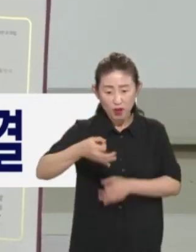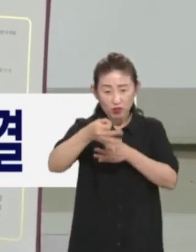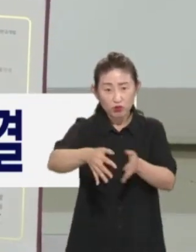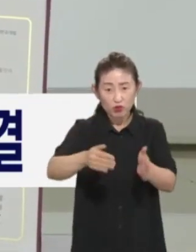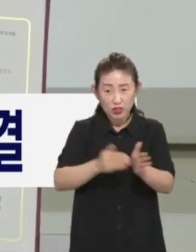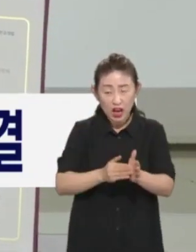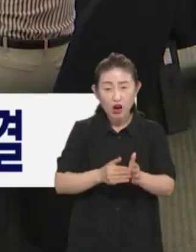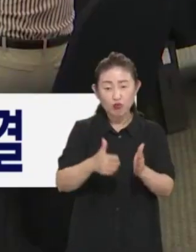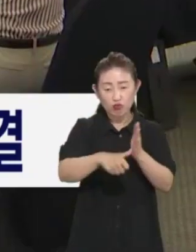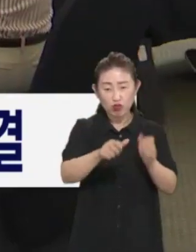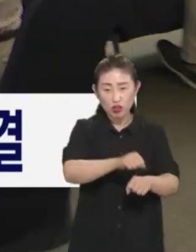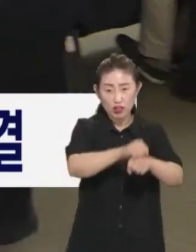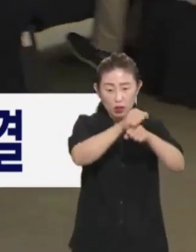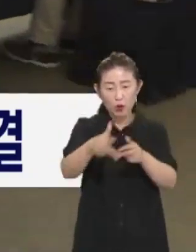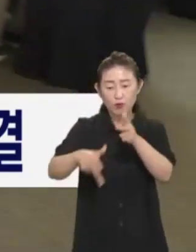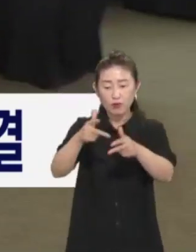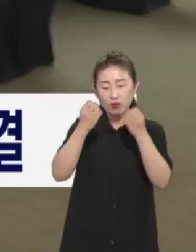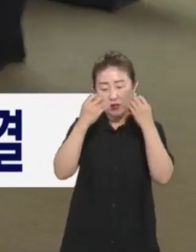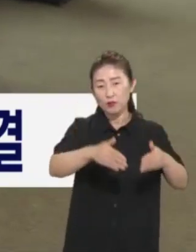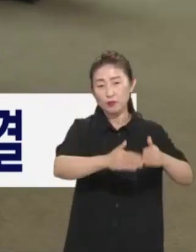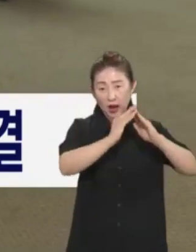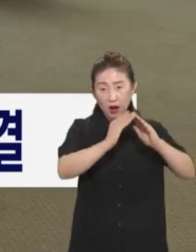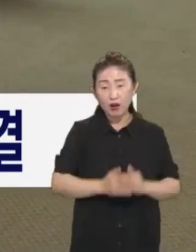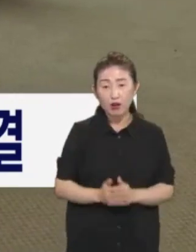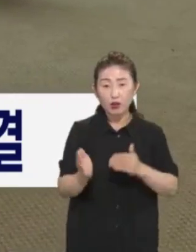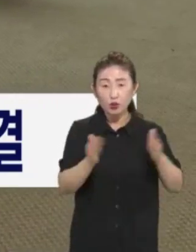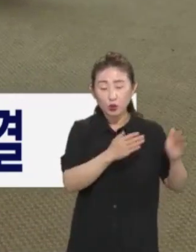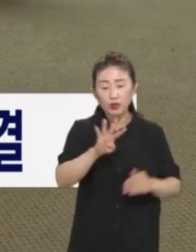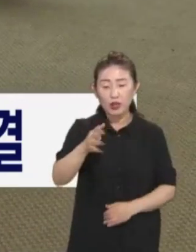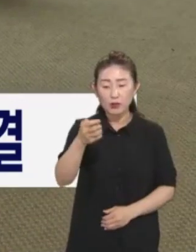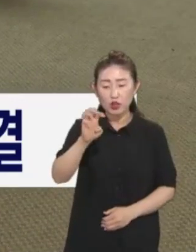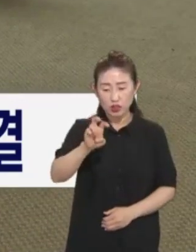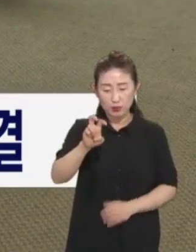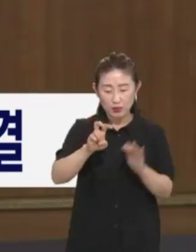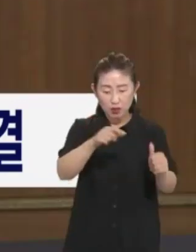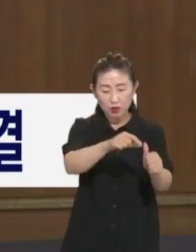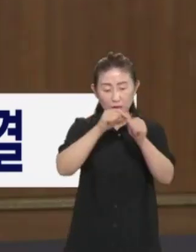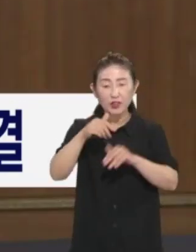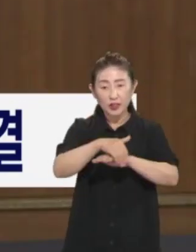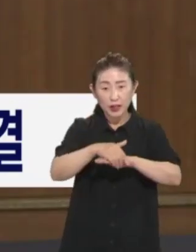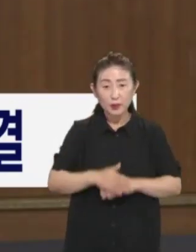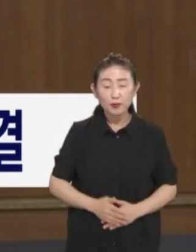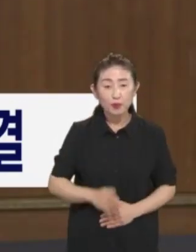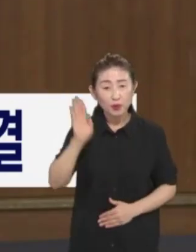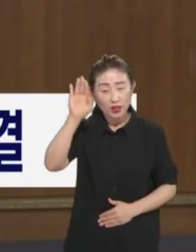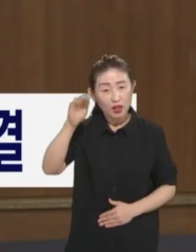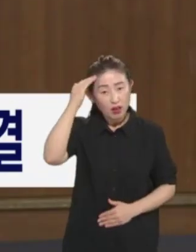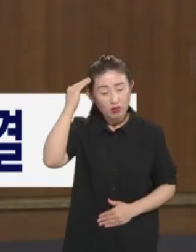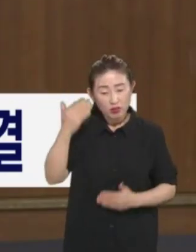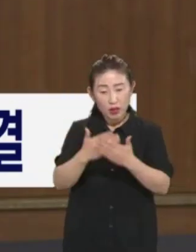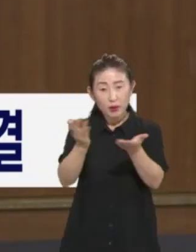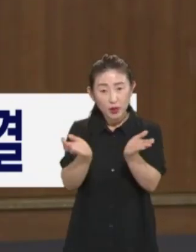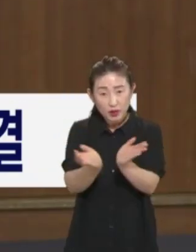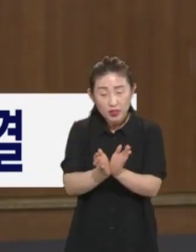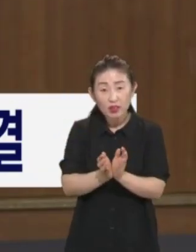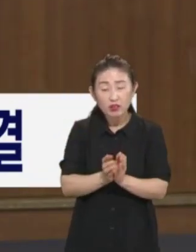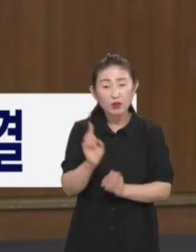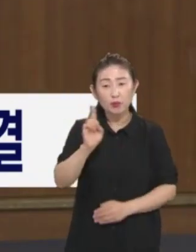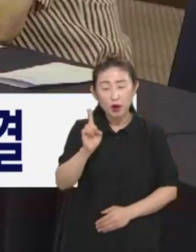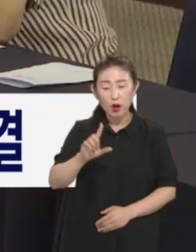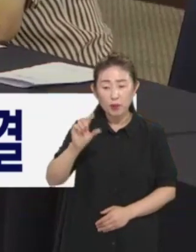투자해 물류창고와 공장을 신설하고 420명을 고용할 예정이며 미래한국개발도 탕정테크노산단